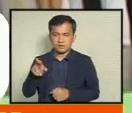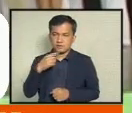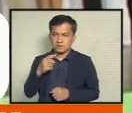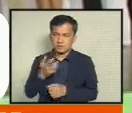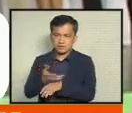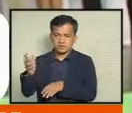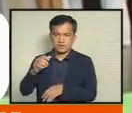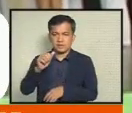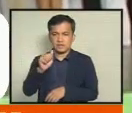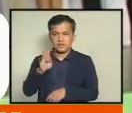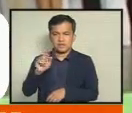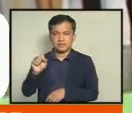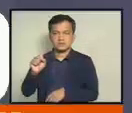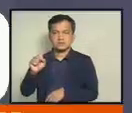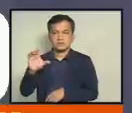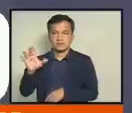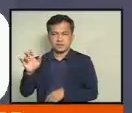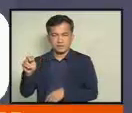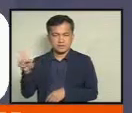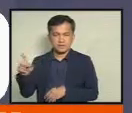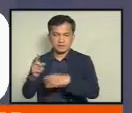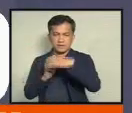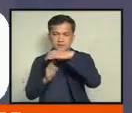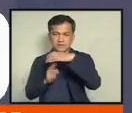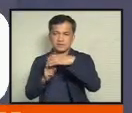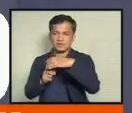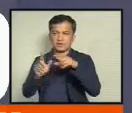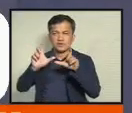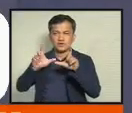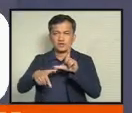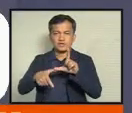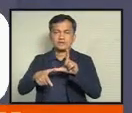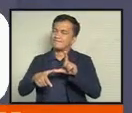ABS-CBN. Itong ABS, mag-expire ang contract ninyo,